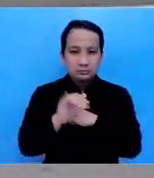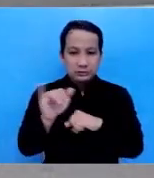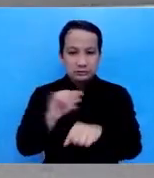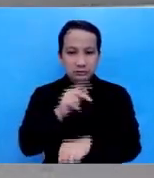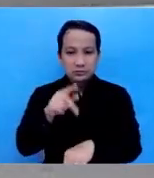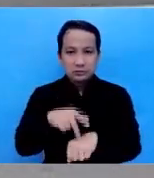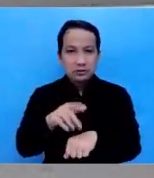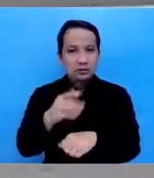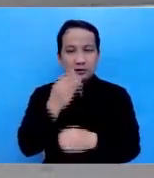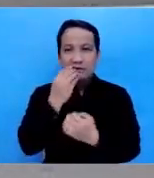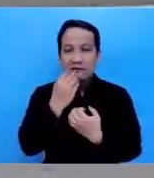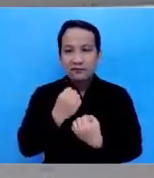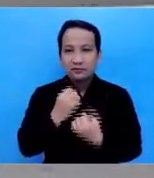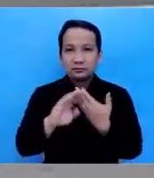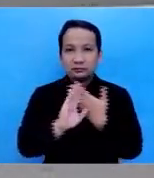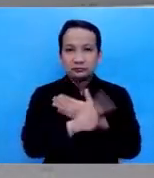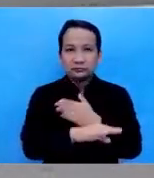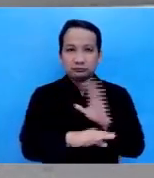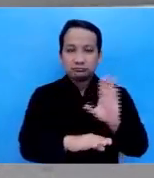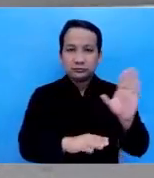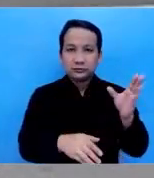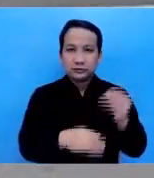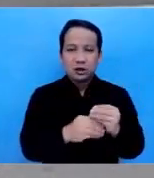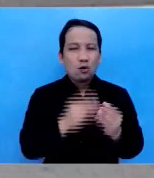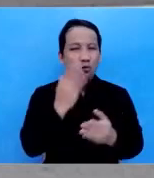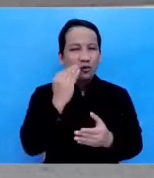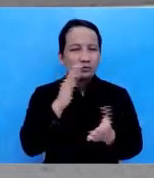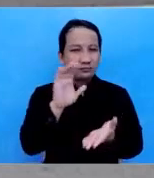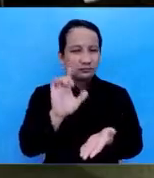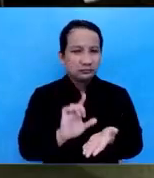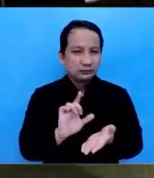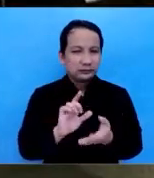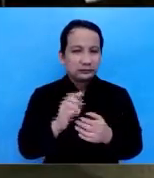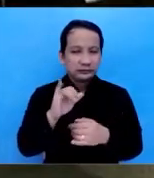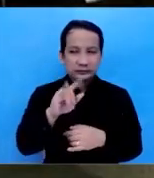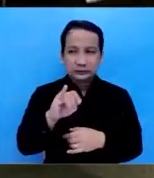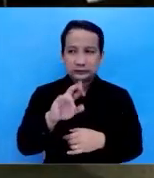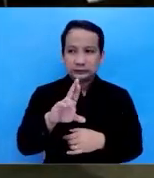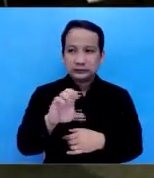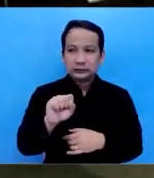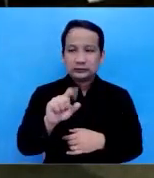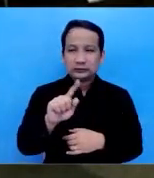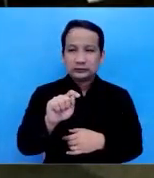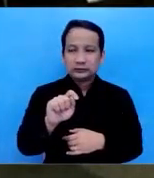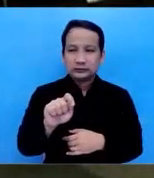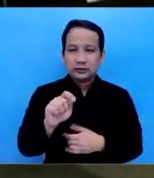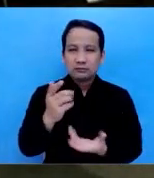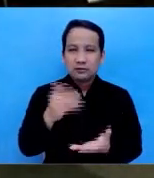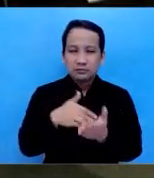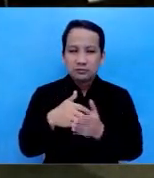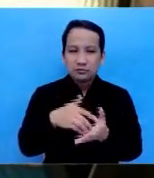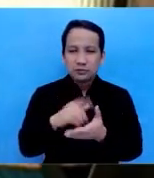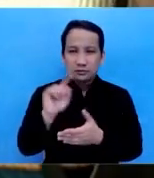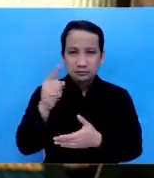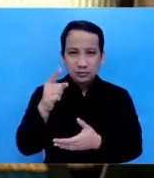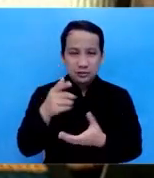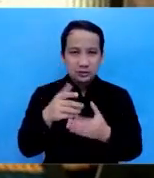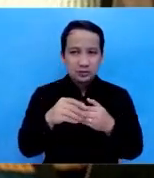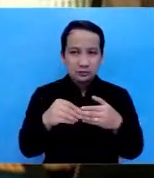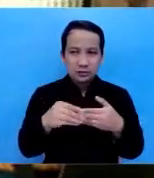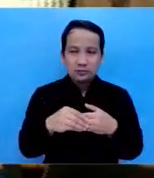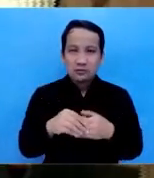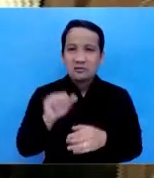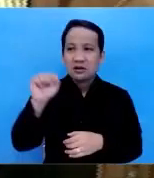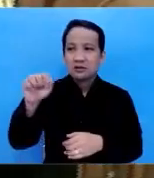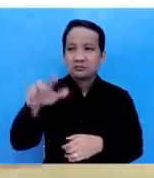mas kakaunti ang balik sa kanilang puhunan dahil mas mababa ang interest rate dito. Sa gitna ng paghina ng piso kontra dolyar, pabor naman daw